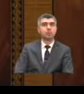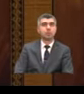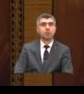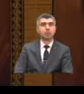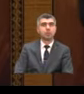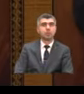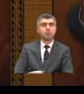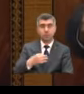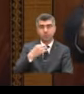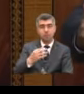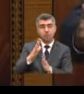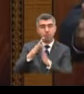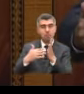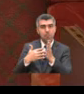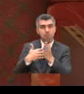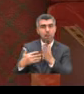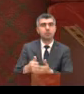على البرمجة ديال